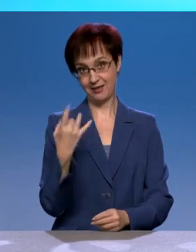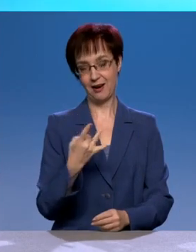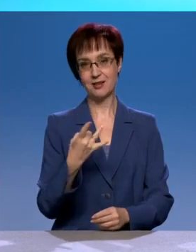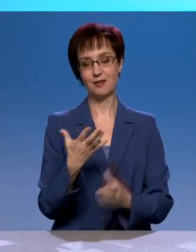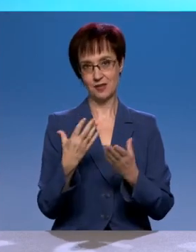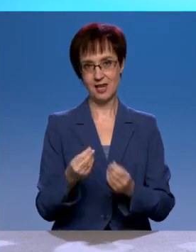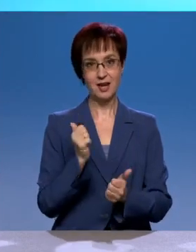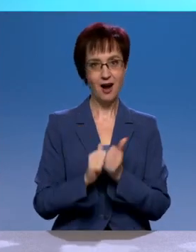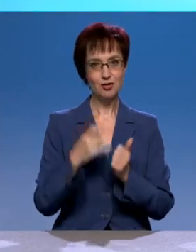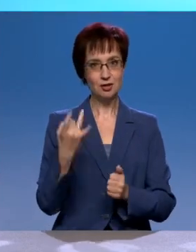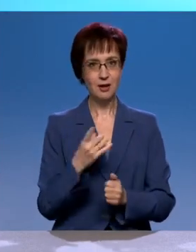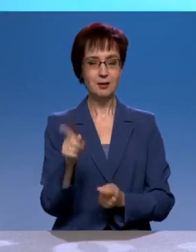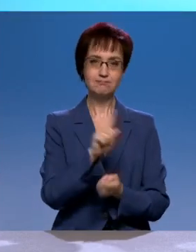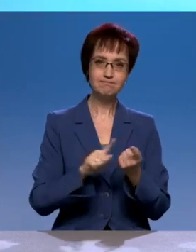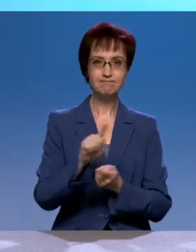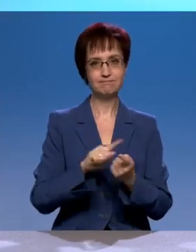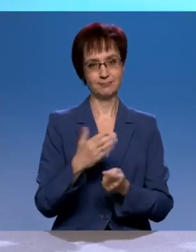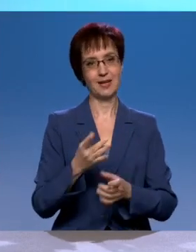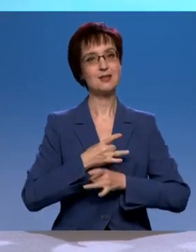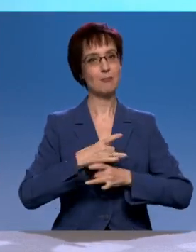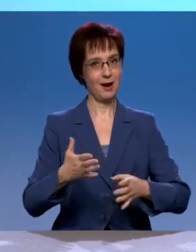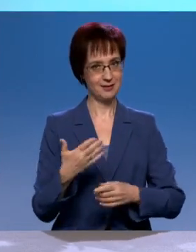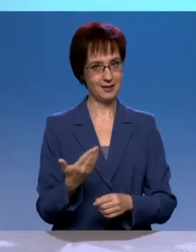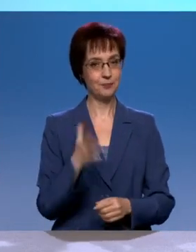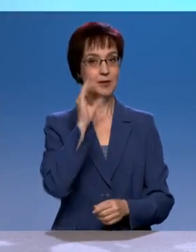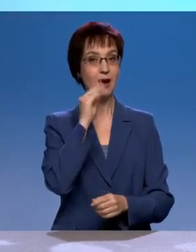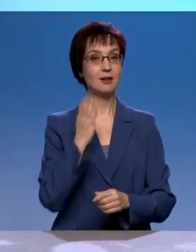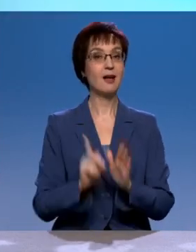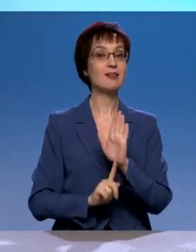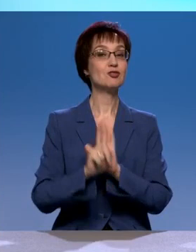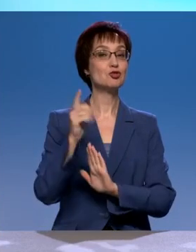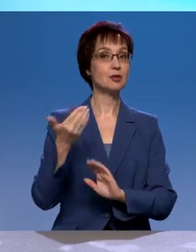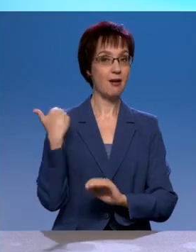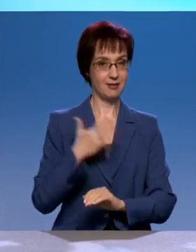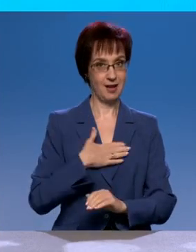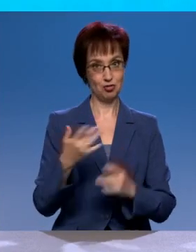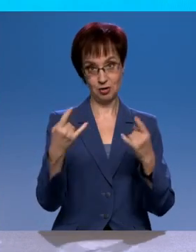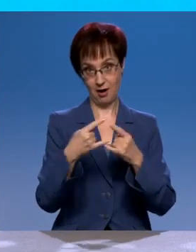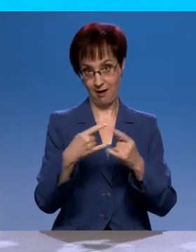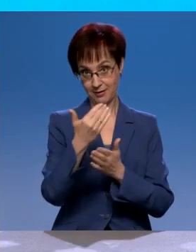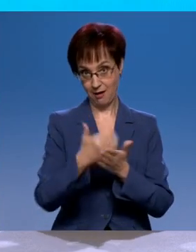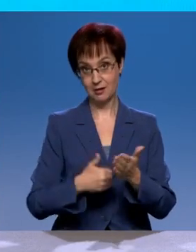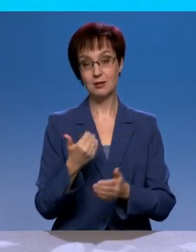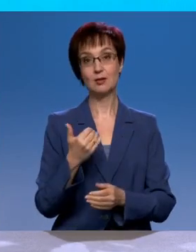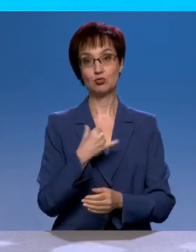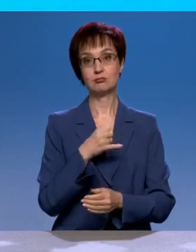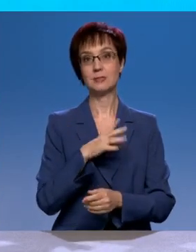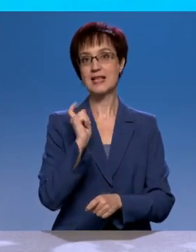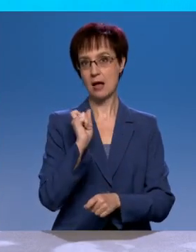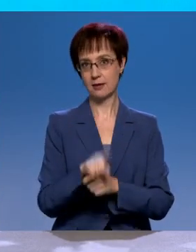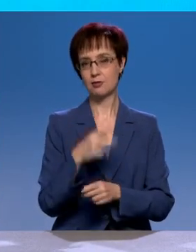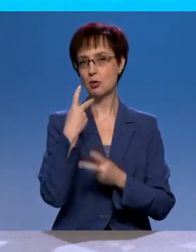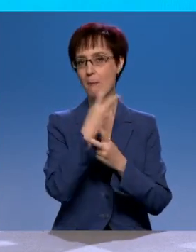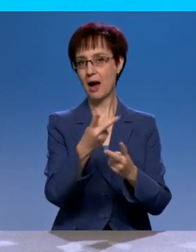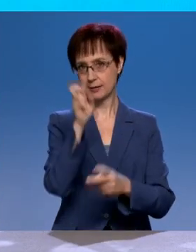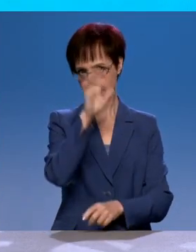вас! Взаимно, с праздником. Когда запускался наш канал, мы, по-моему, поставили себе задачу показать страну. Вот